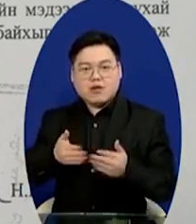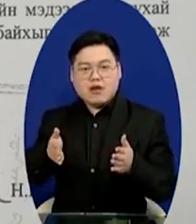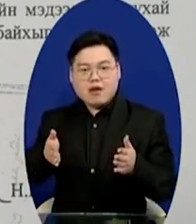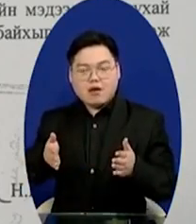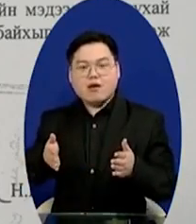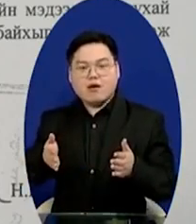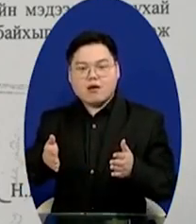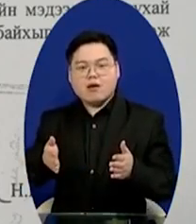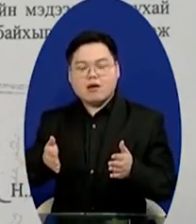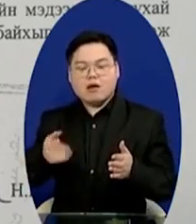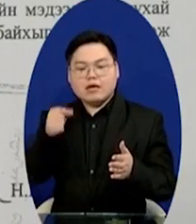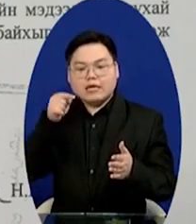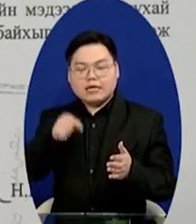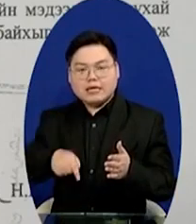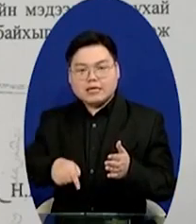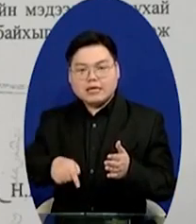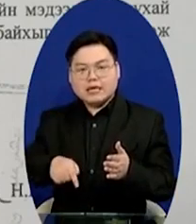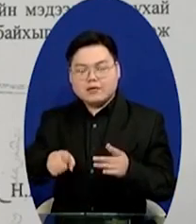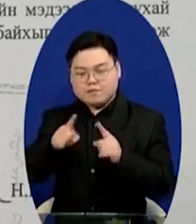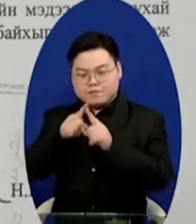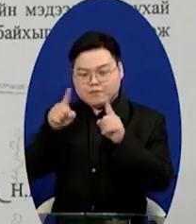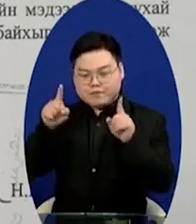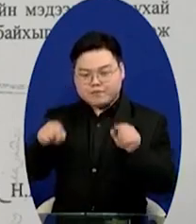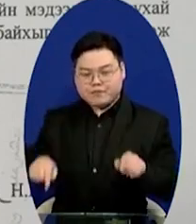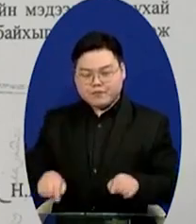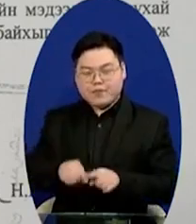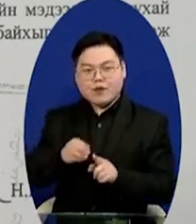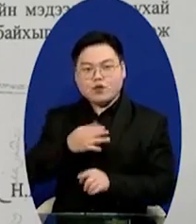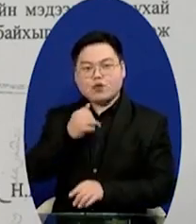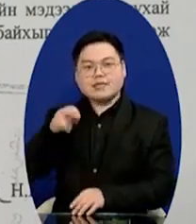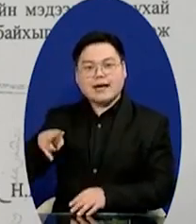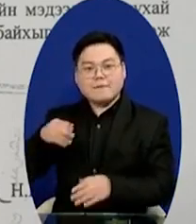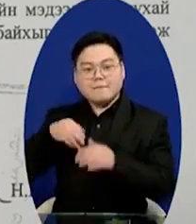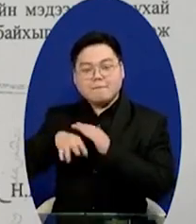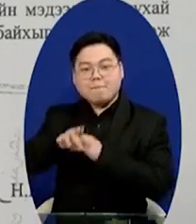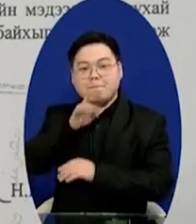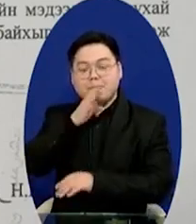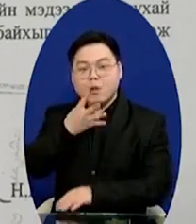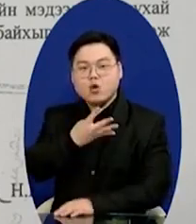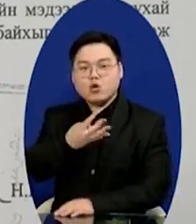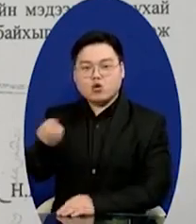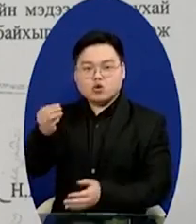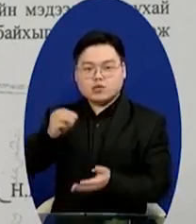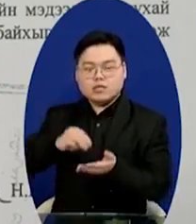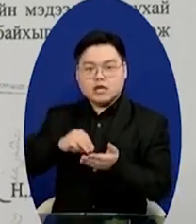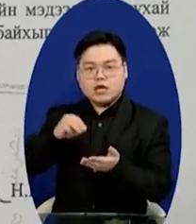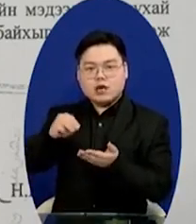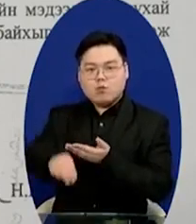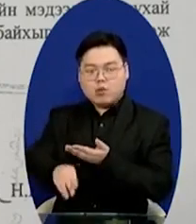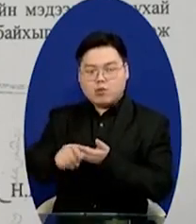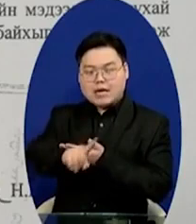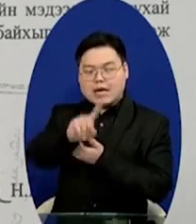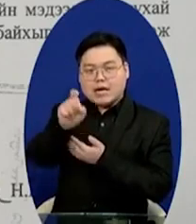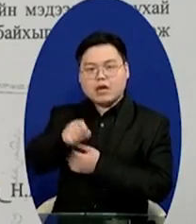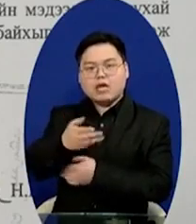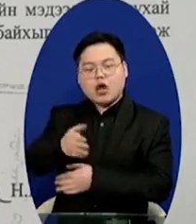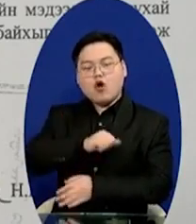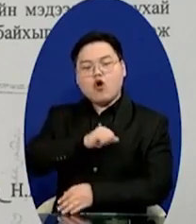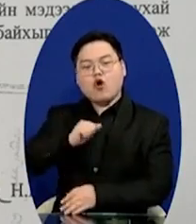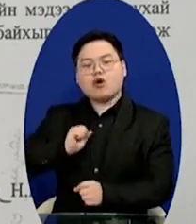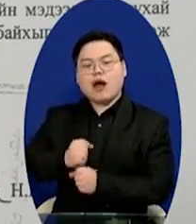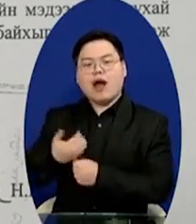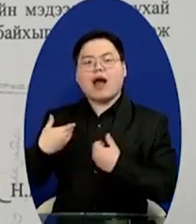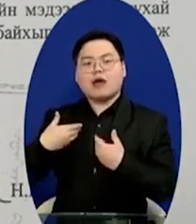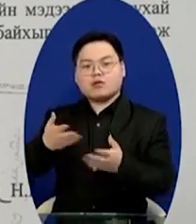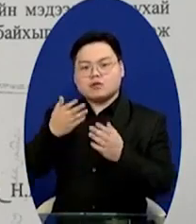тэгээ энийг энэ бичиг юуг тушаалаа өргүүлэхдээ энэ 400 тэрбумынхаа одоо асуудлыг та өөрөө толгоогоор даагараа